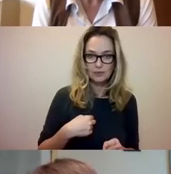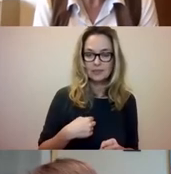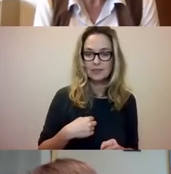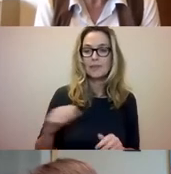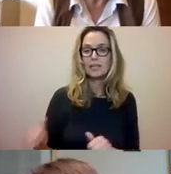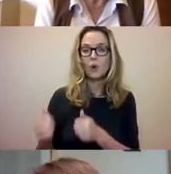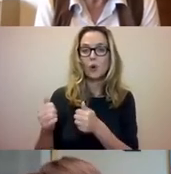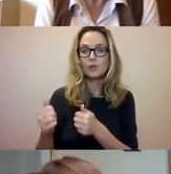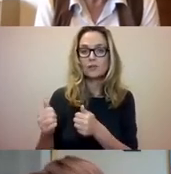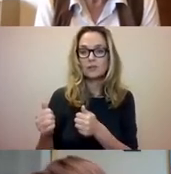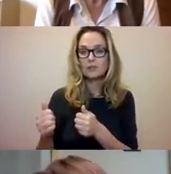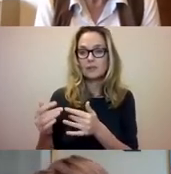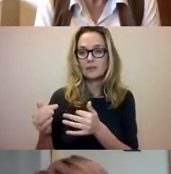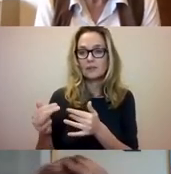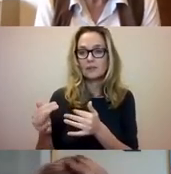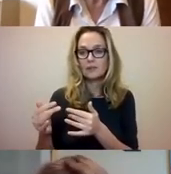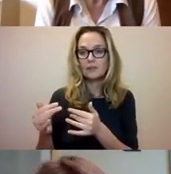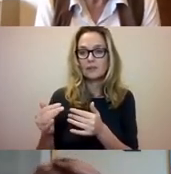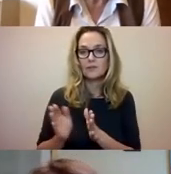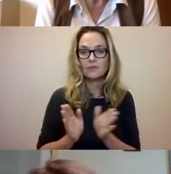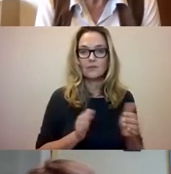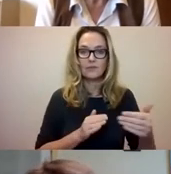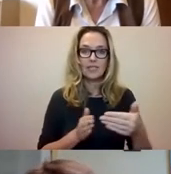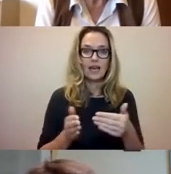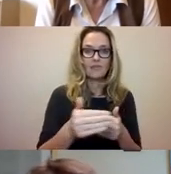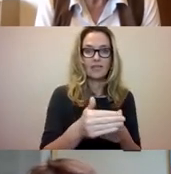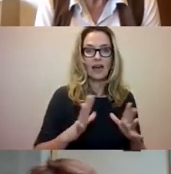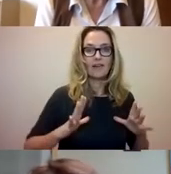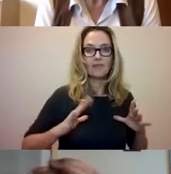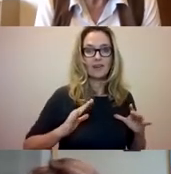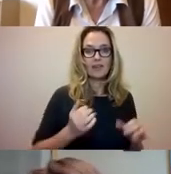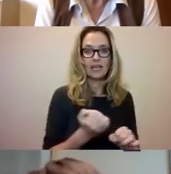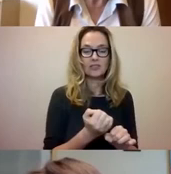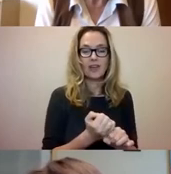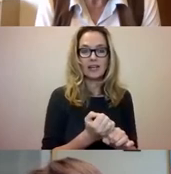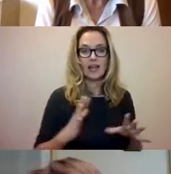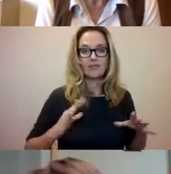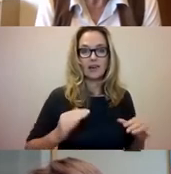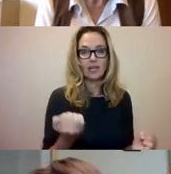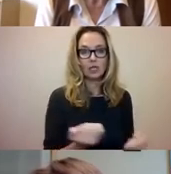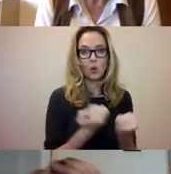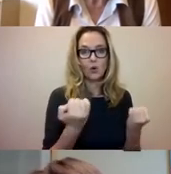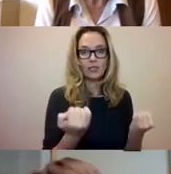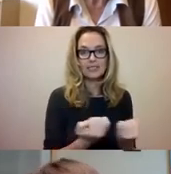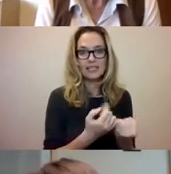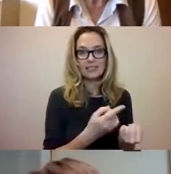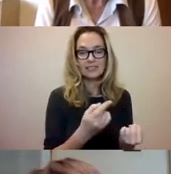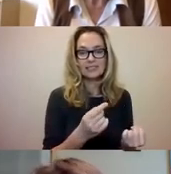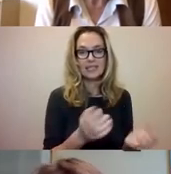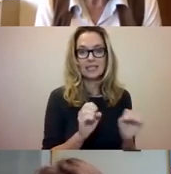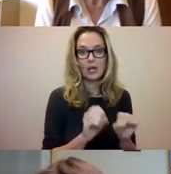met via vrijwilligerswerk en vrijwilligersorganisaties in